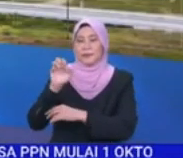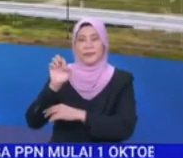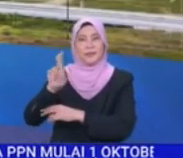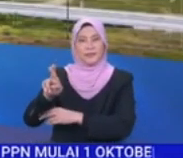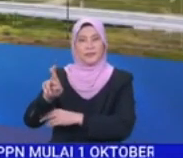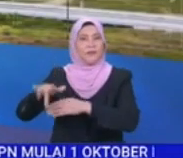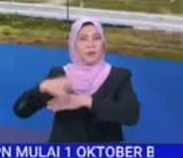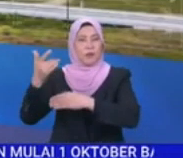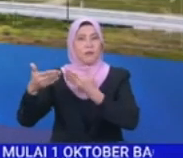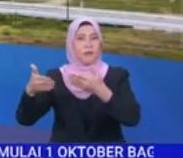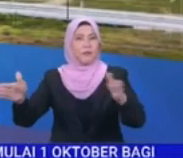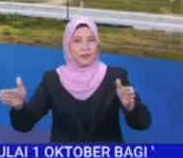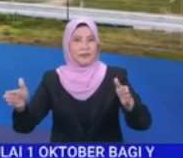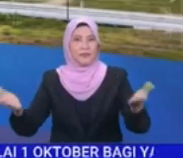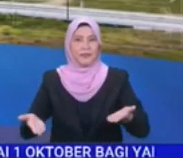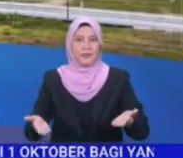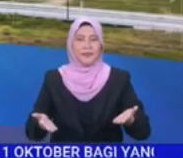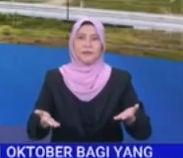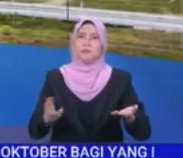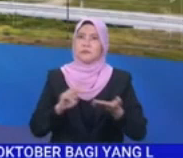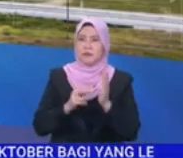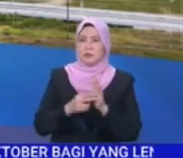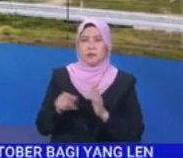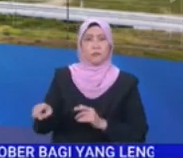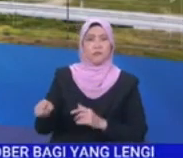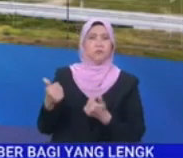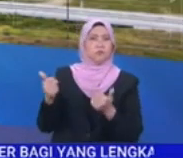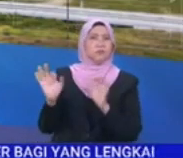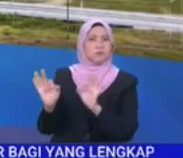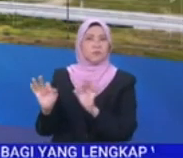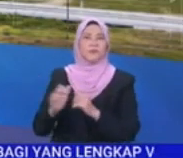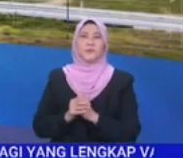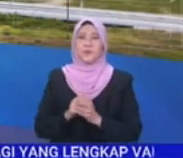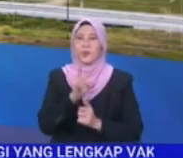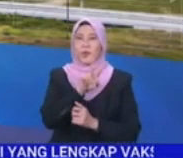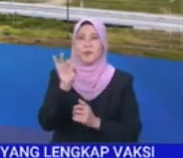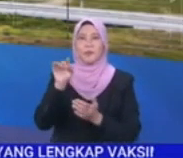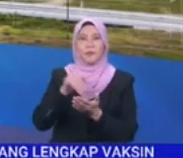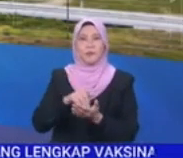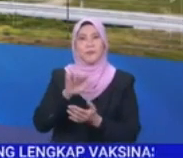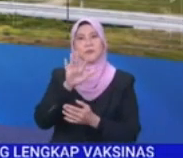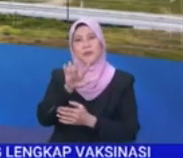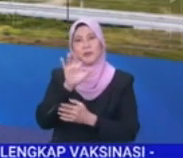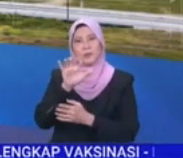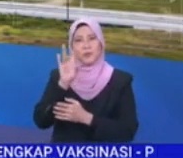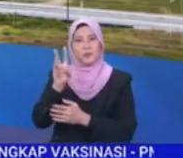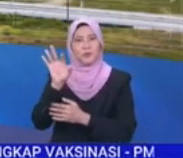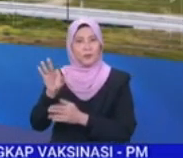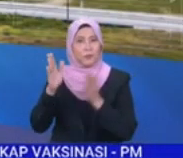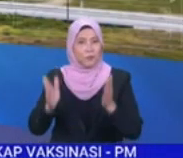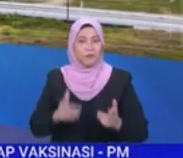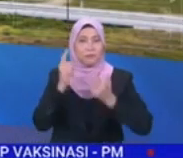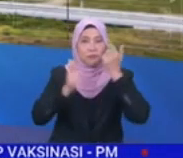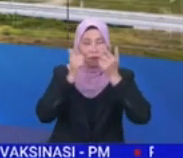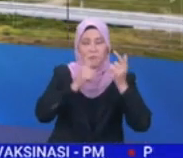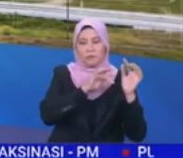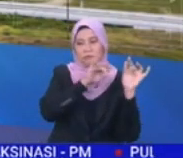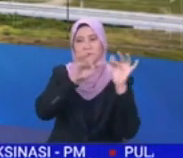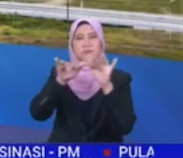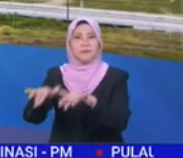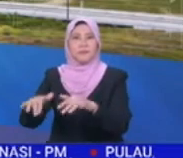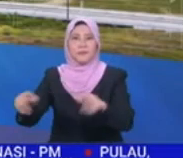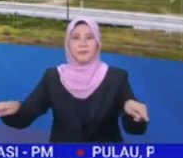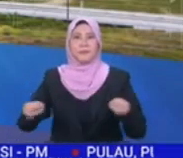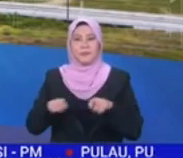awal dibuka negeri ini tidak kurang hebatnya lebih 28,579 pengunjung telah direkodkan ke